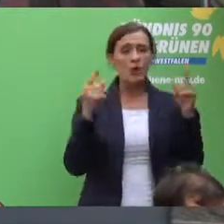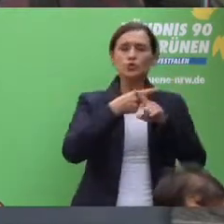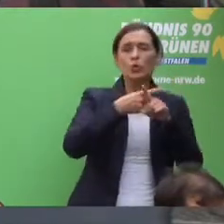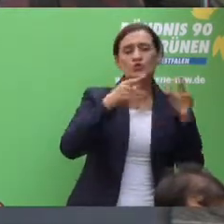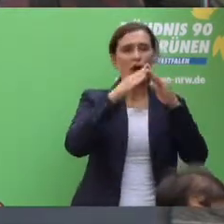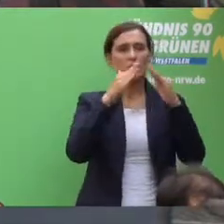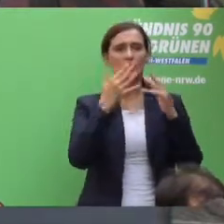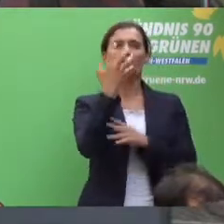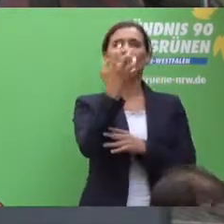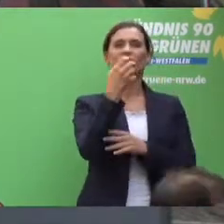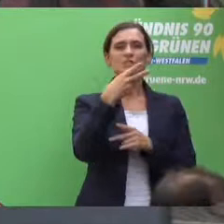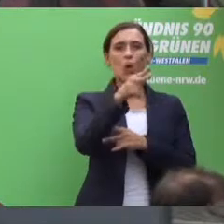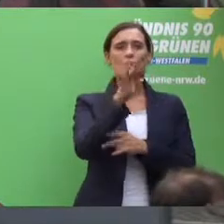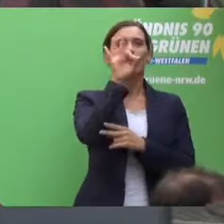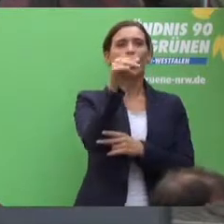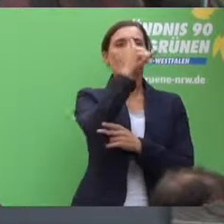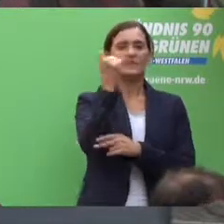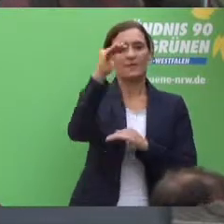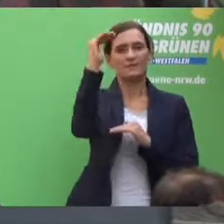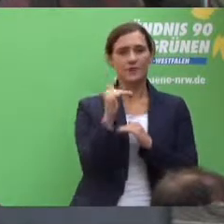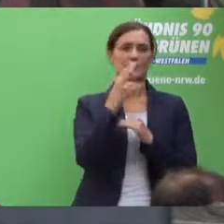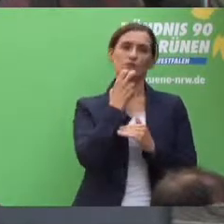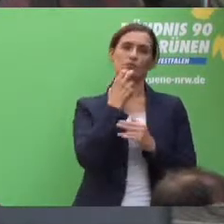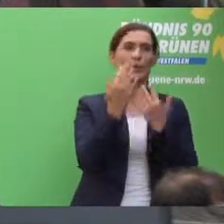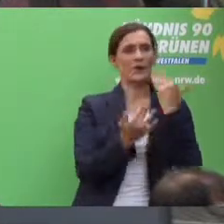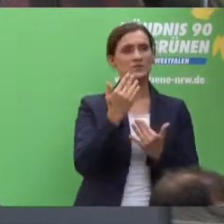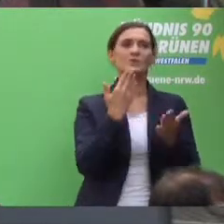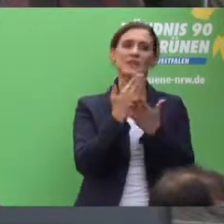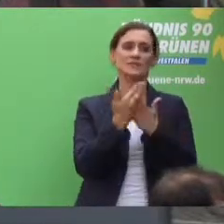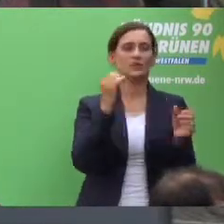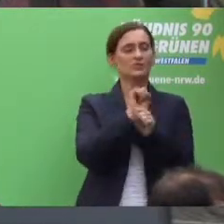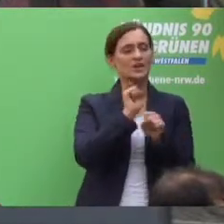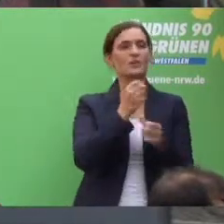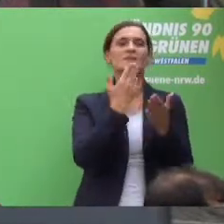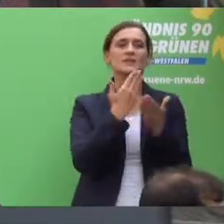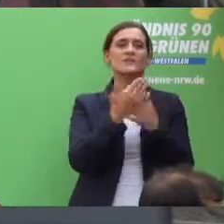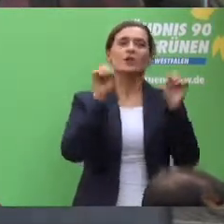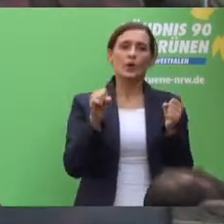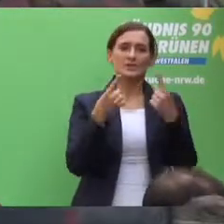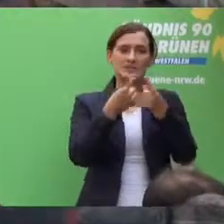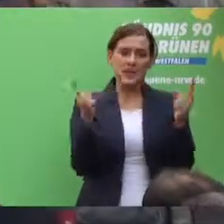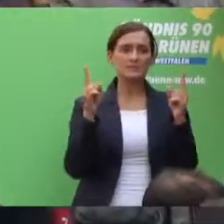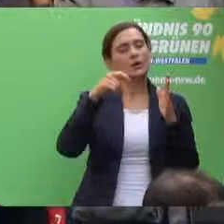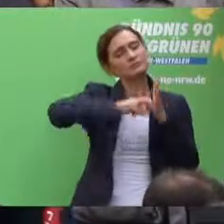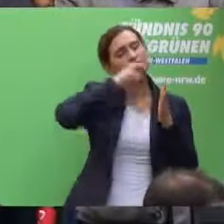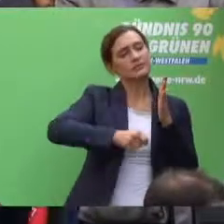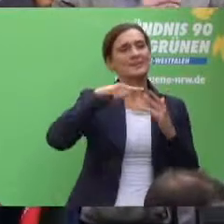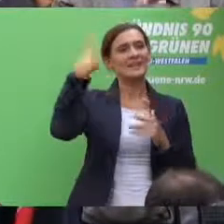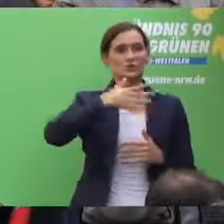50 Euro im Jahr weniger Stromrechnung. Dafür streiten wir und dafür können Sie Bündnis 90 Die Grünen am Sonntag